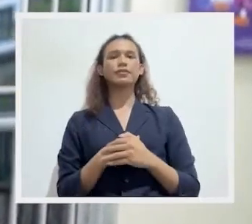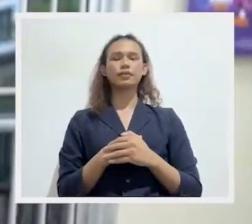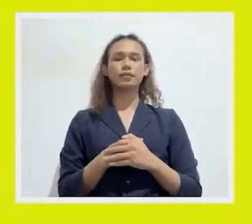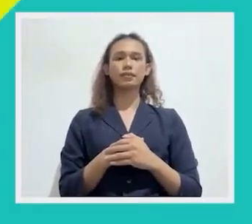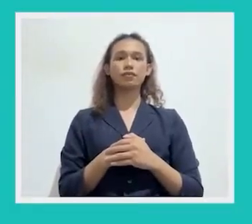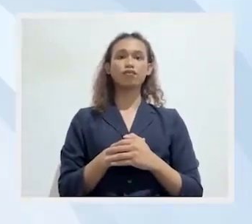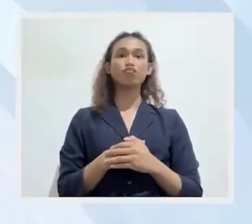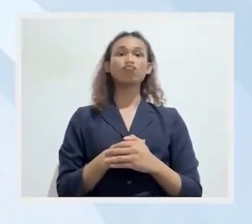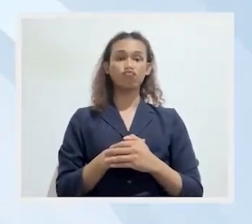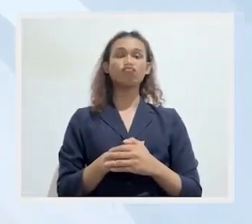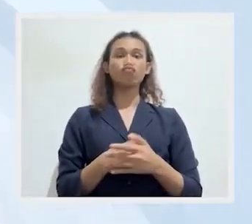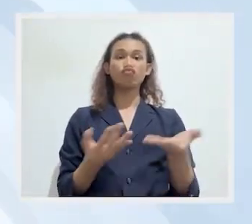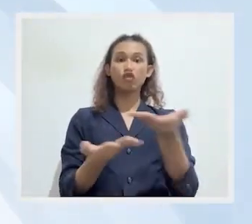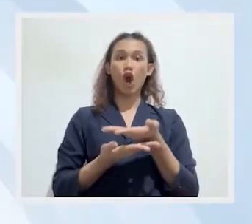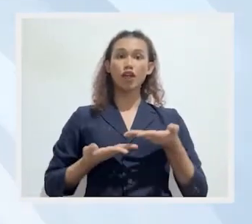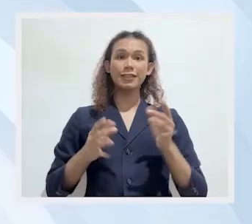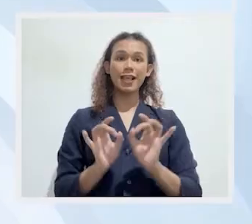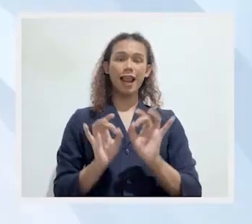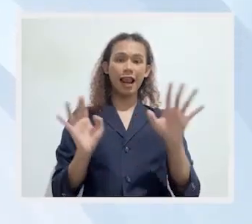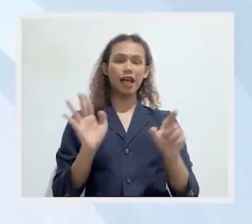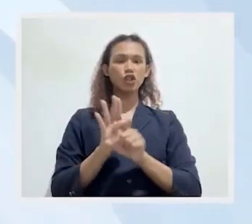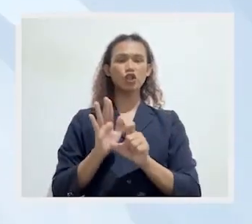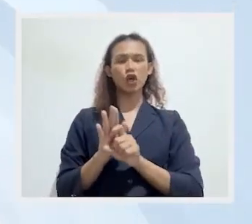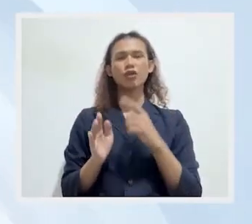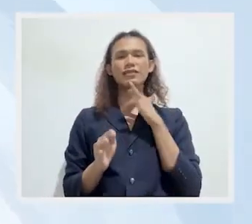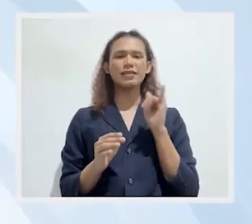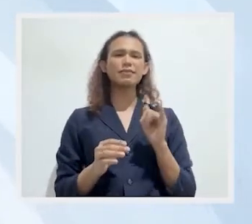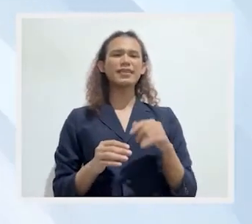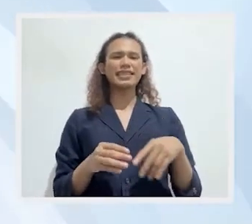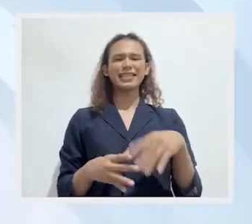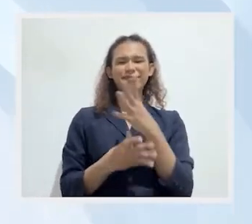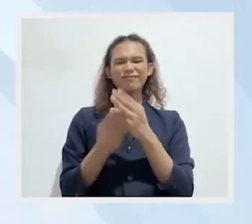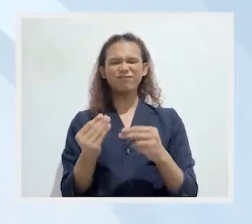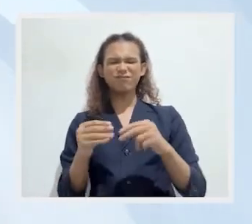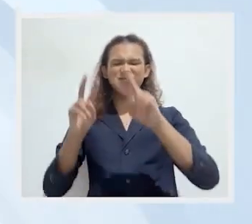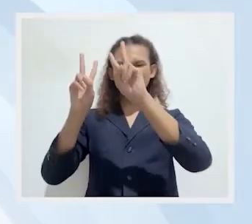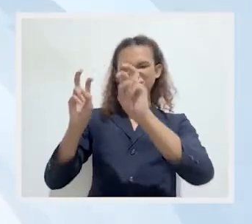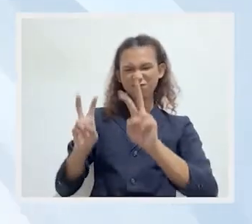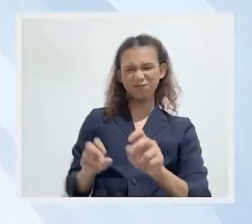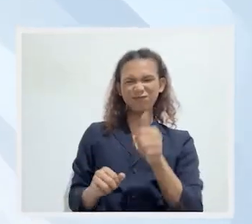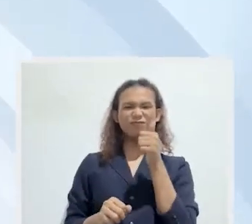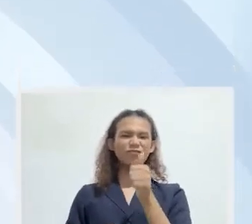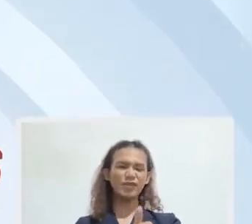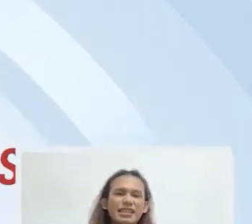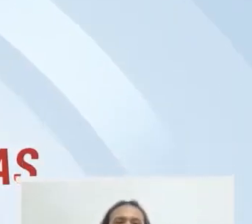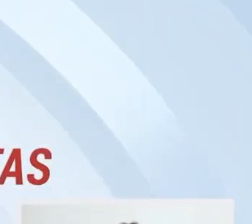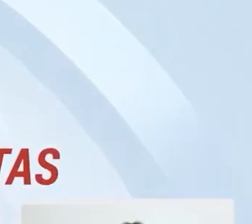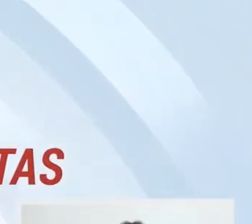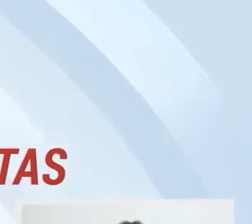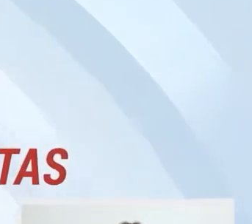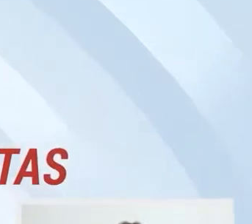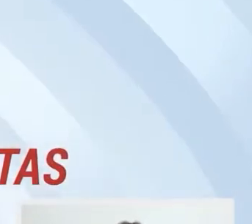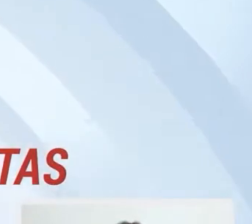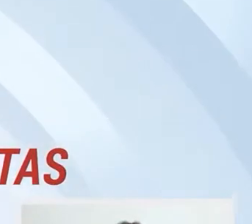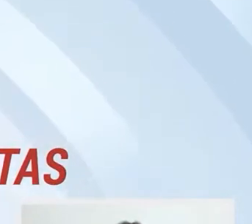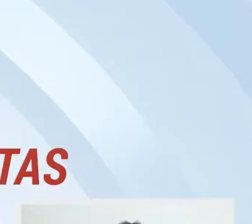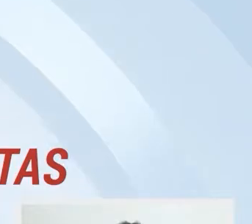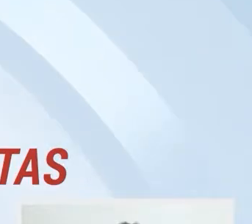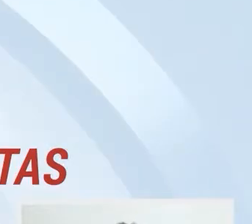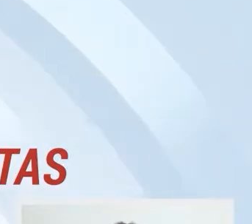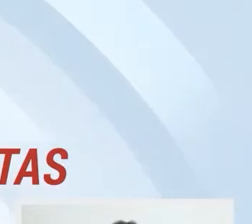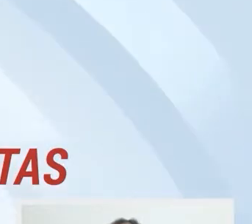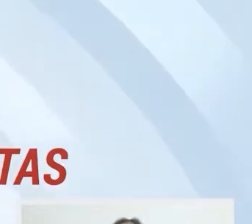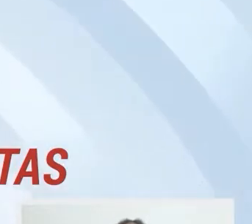atau tidak. Pada kondisi tertentu, hasil pengukuran tersebut dapat dikonversi ke dalam pengukuran sistolik dan